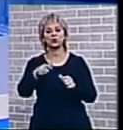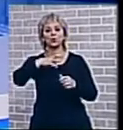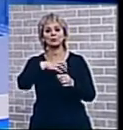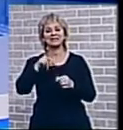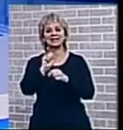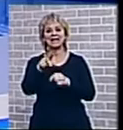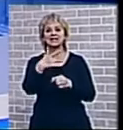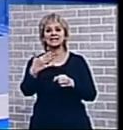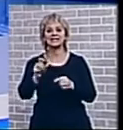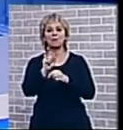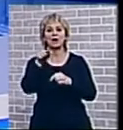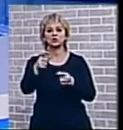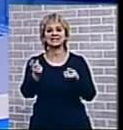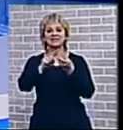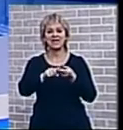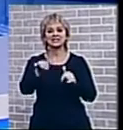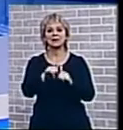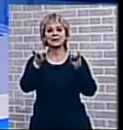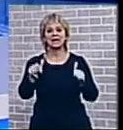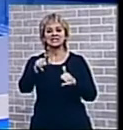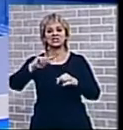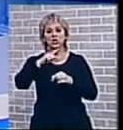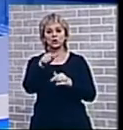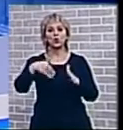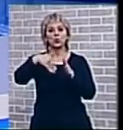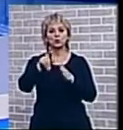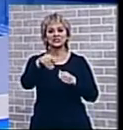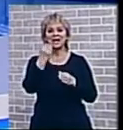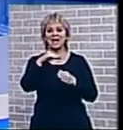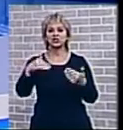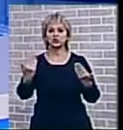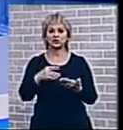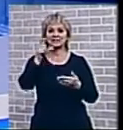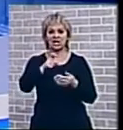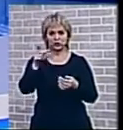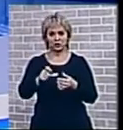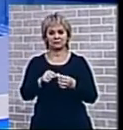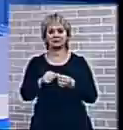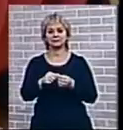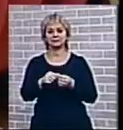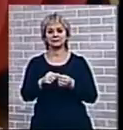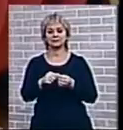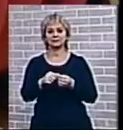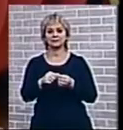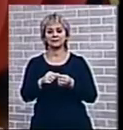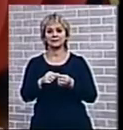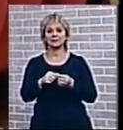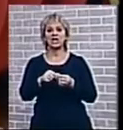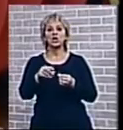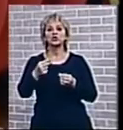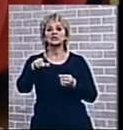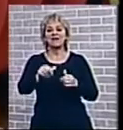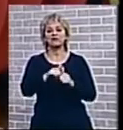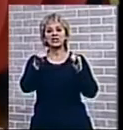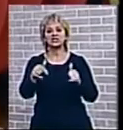губернатор дал несколько поручений, связанных с развитием экономики и улучшением качества жизни дончан. Объем инвестиций вырос